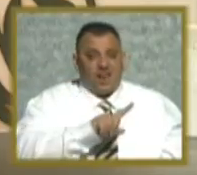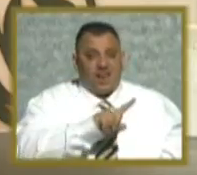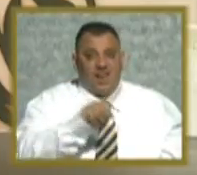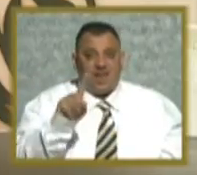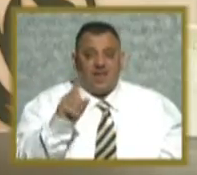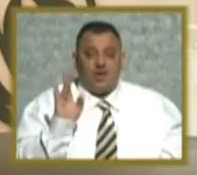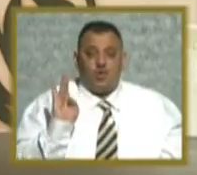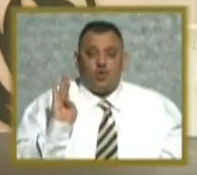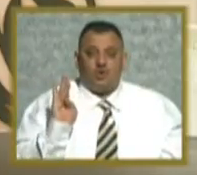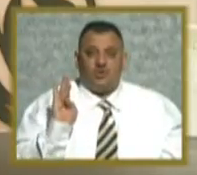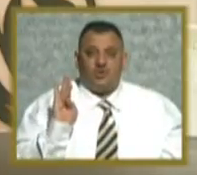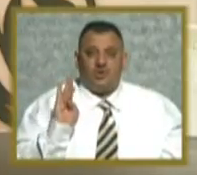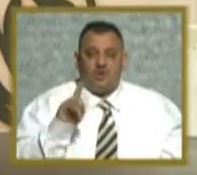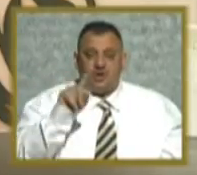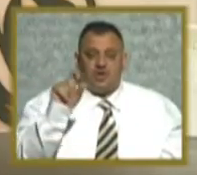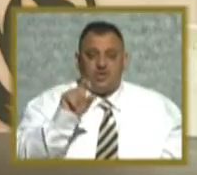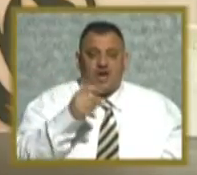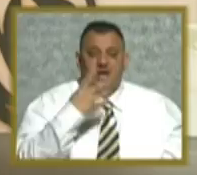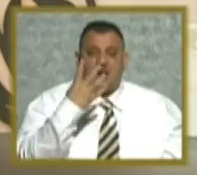على زوج